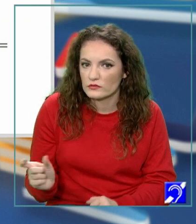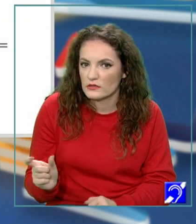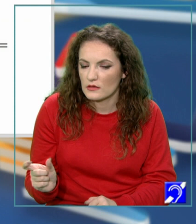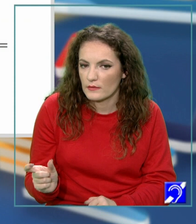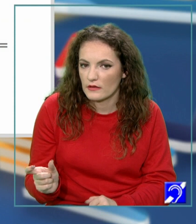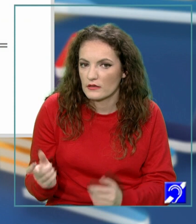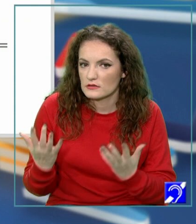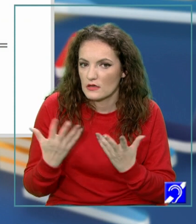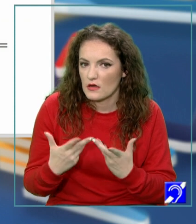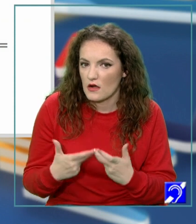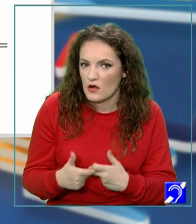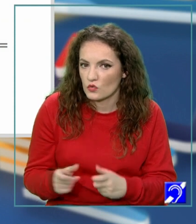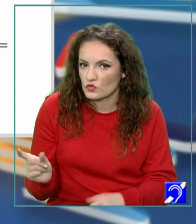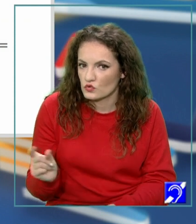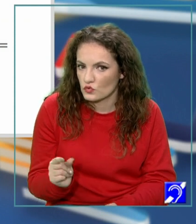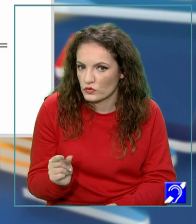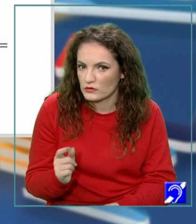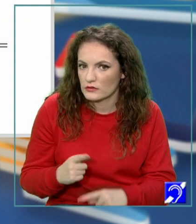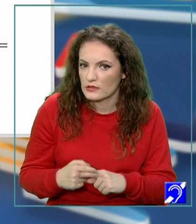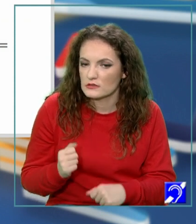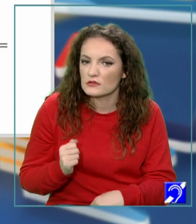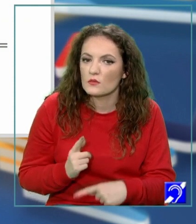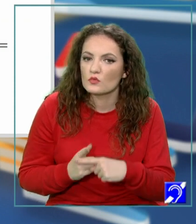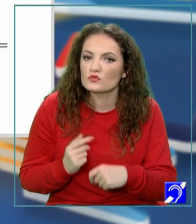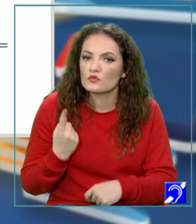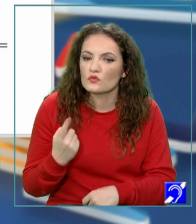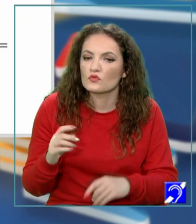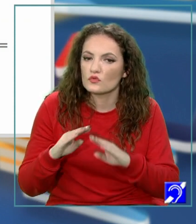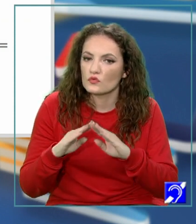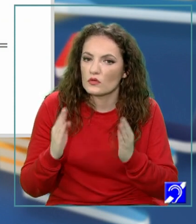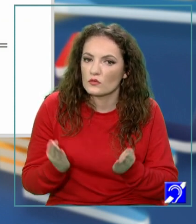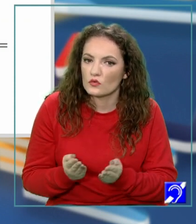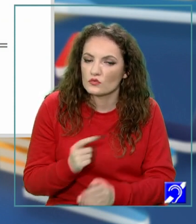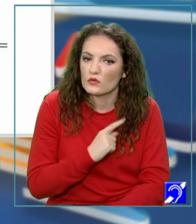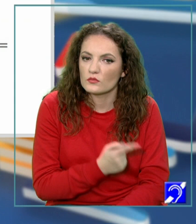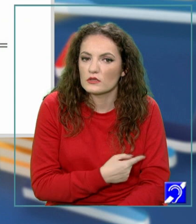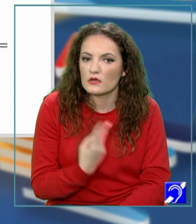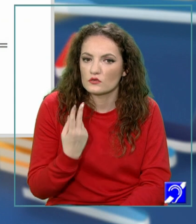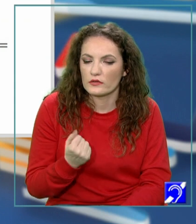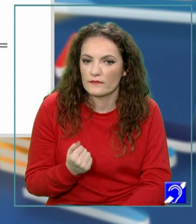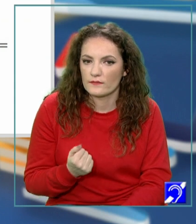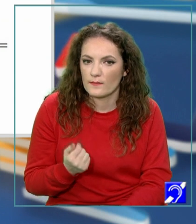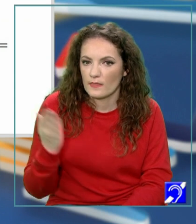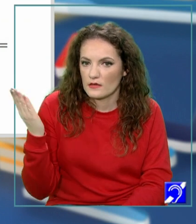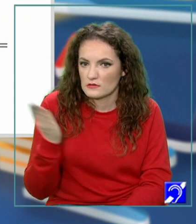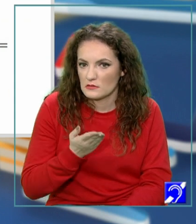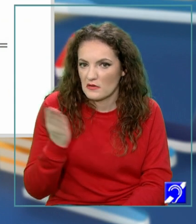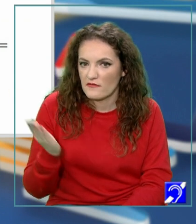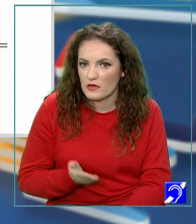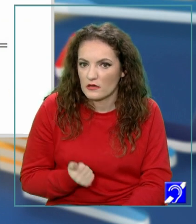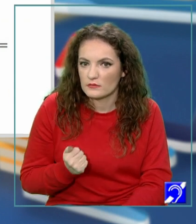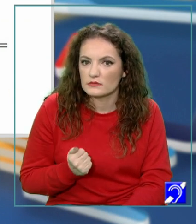prescurtat, care se scrie x plus 1 totul la pătrat. Egal mai departe. Observăm că putem simplifica x minus 1